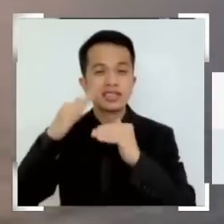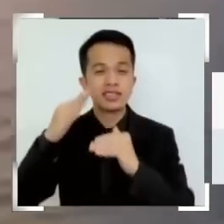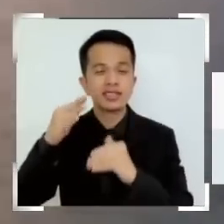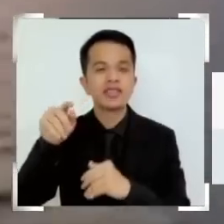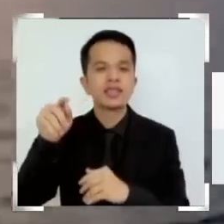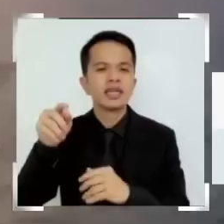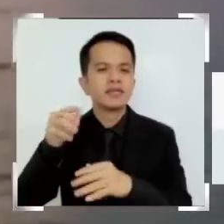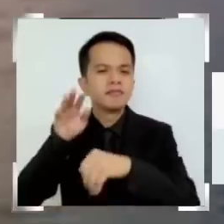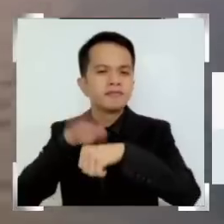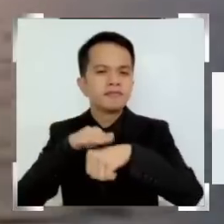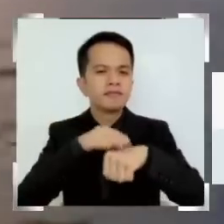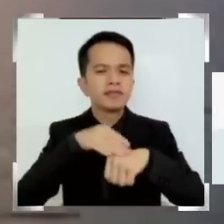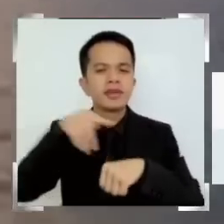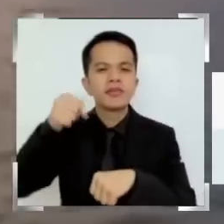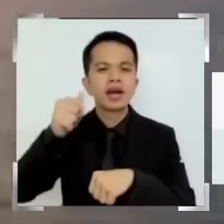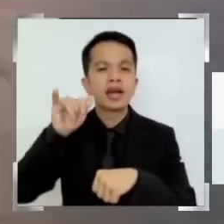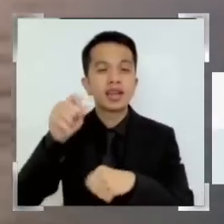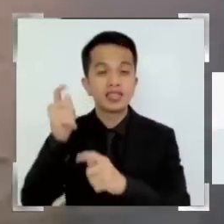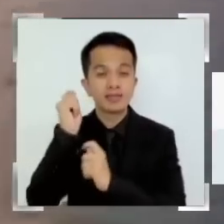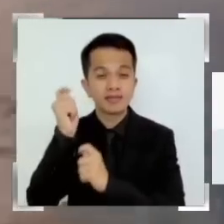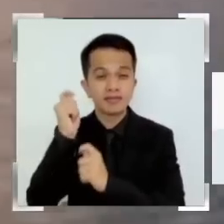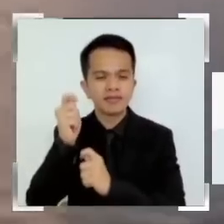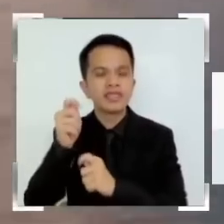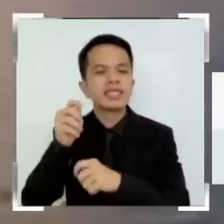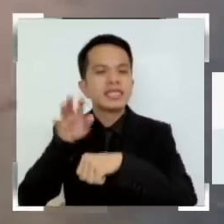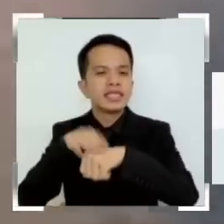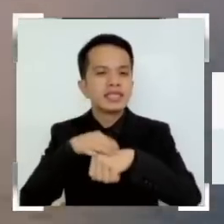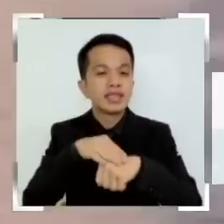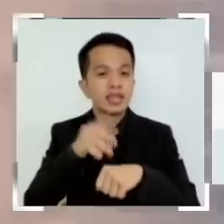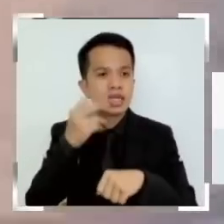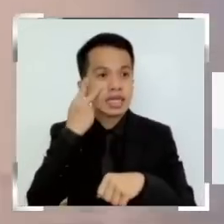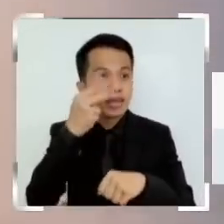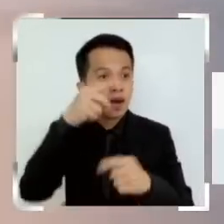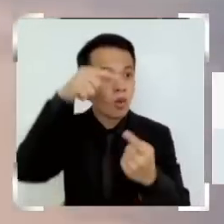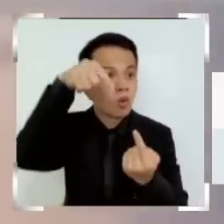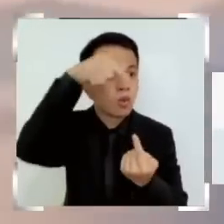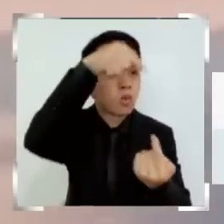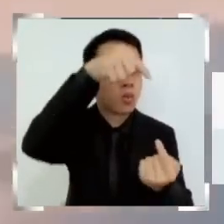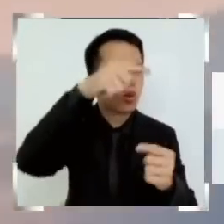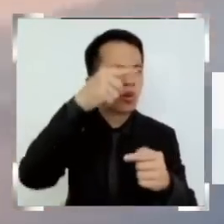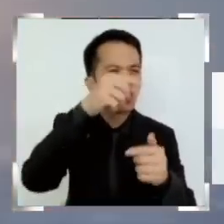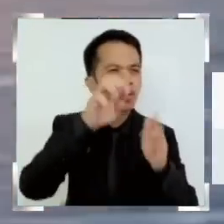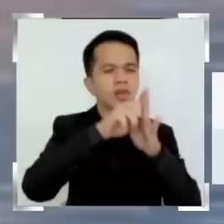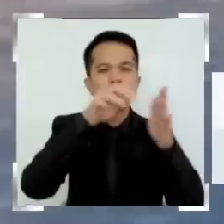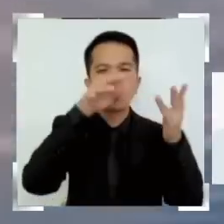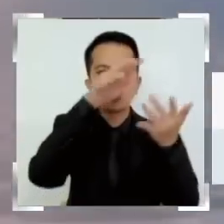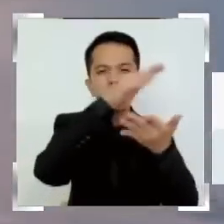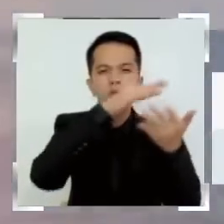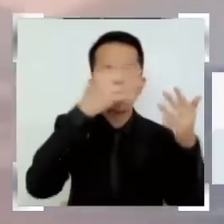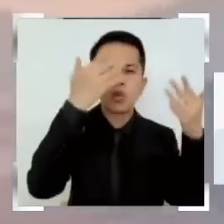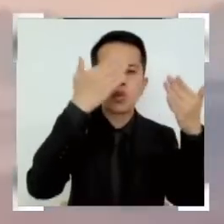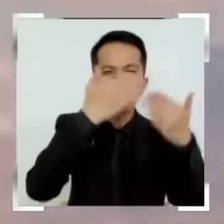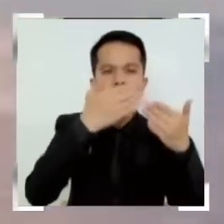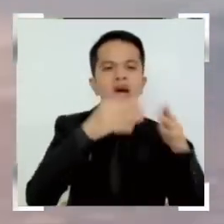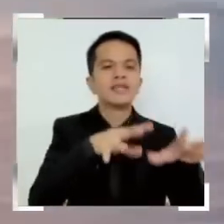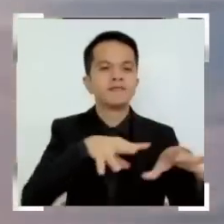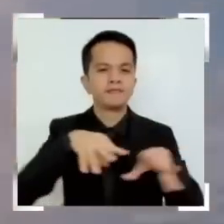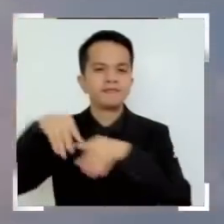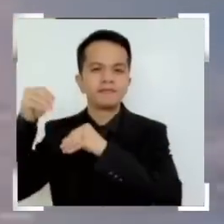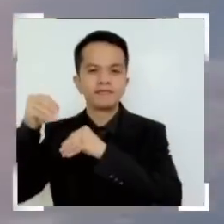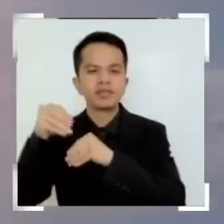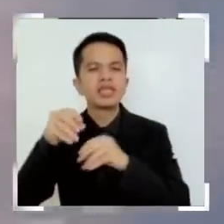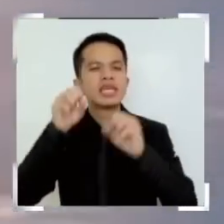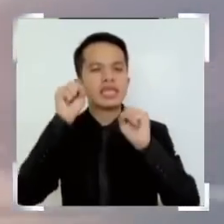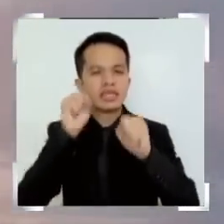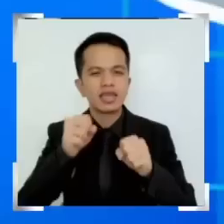paalala ng PAGASA sa mga mangisda, agad lumikas kapag nakakita ng pangingitim ng kalangitan dahil posible itong makabuo ng